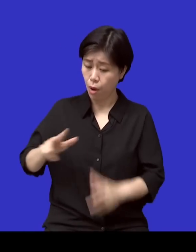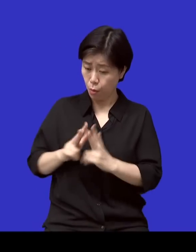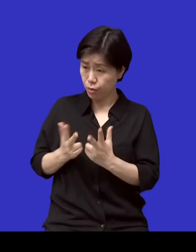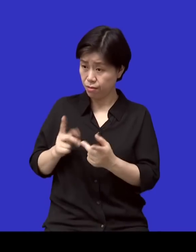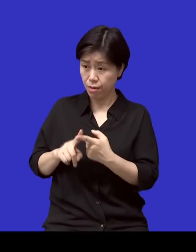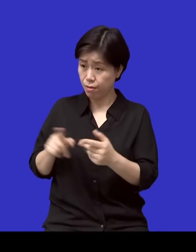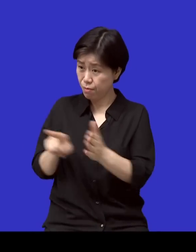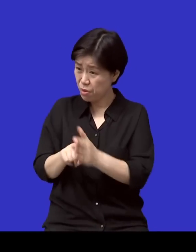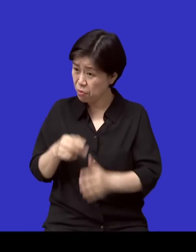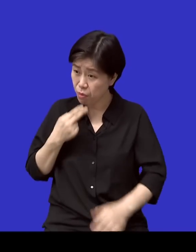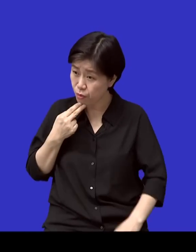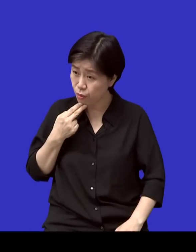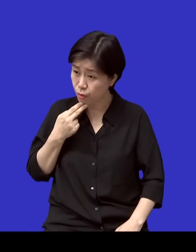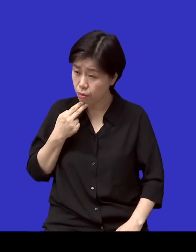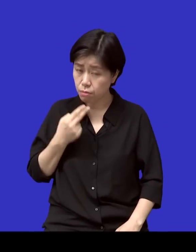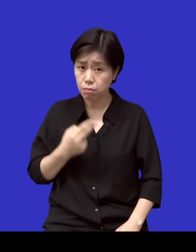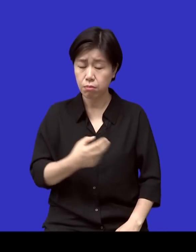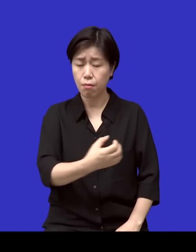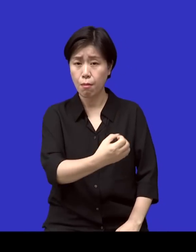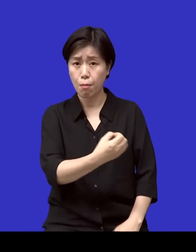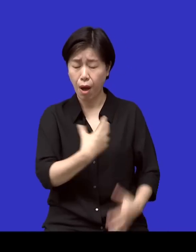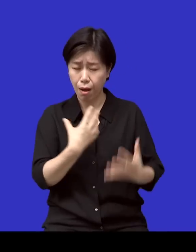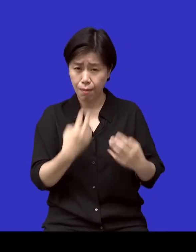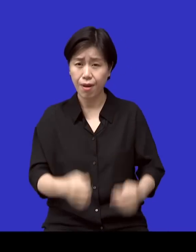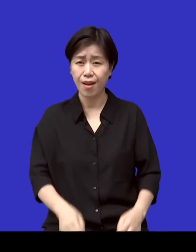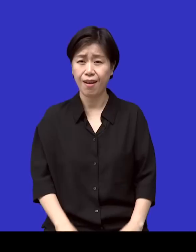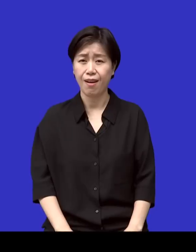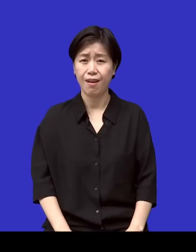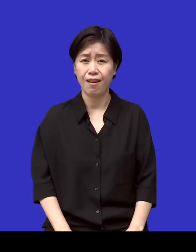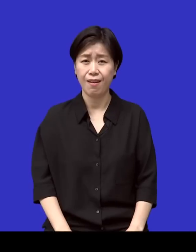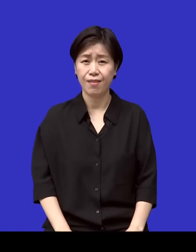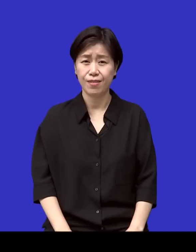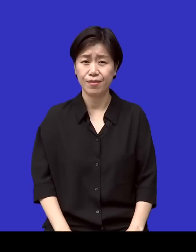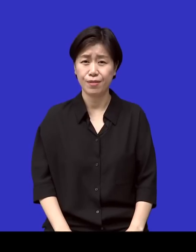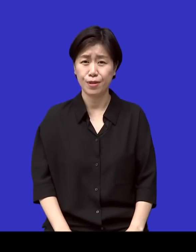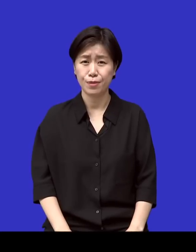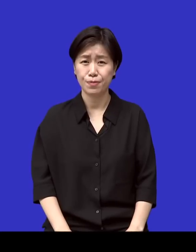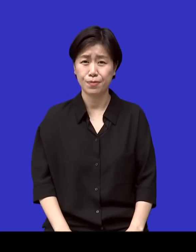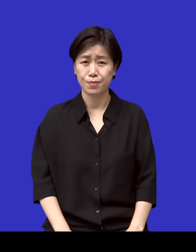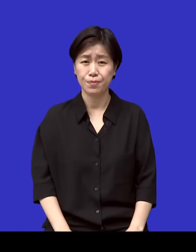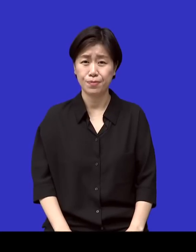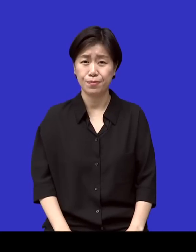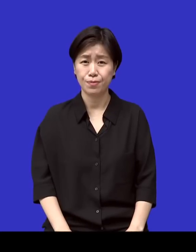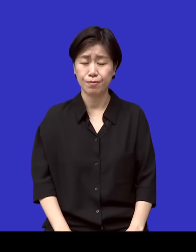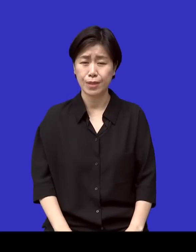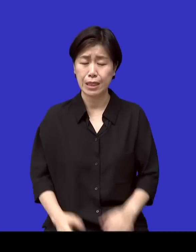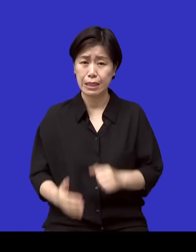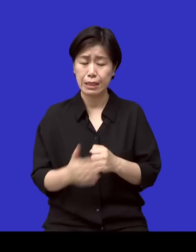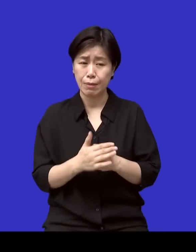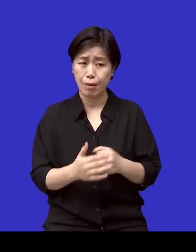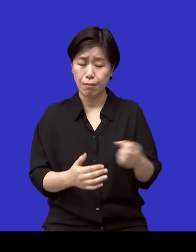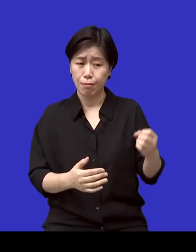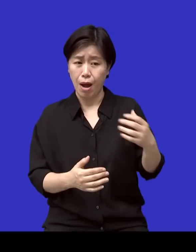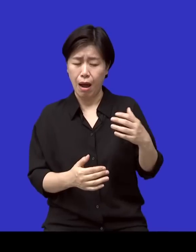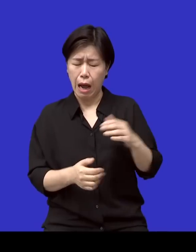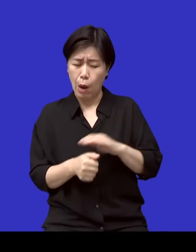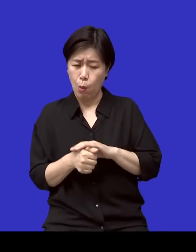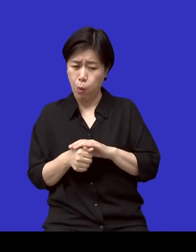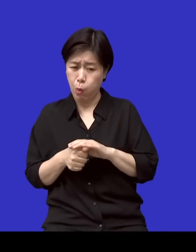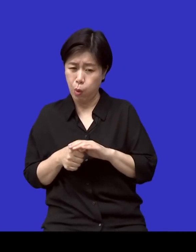못 믿니? 막 이런 얘기도 많이 하셨고 그래서 스스로 너를 못 좀 위축이 많이 되더라고요.